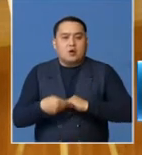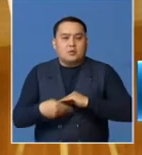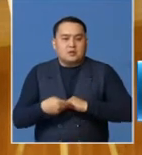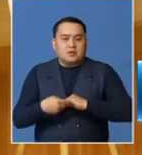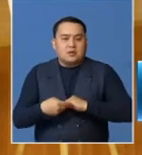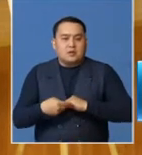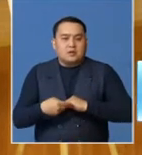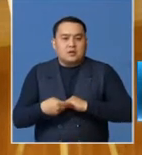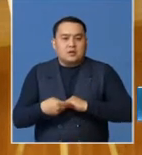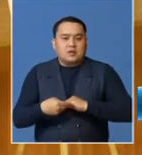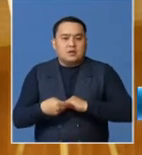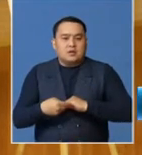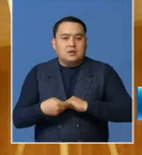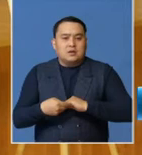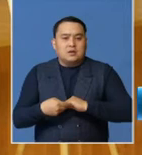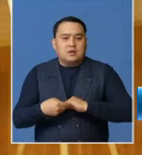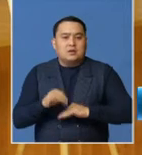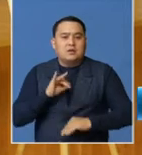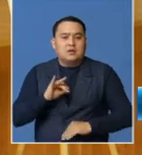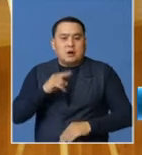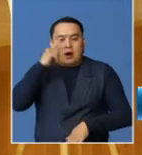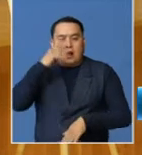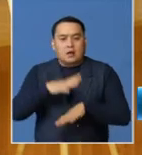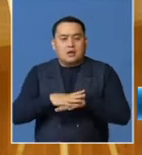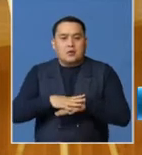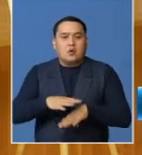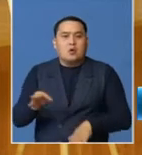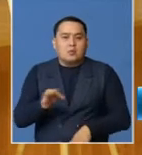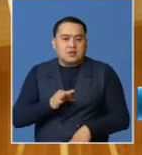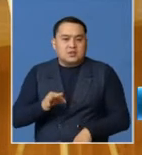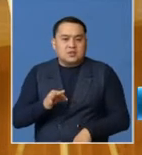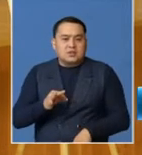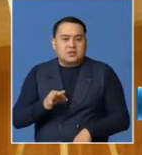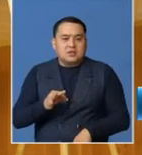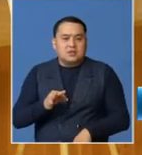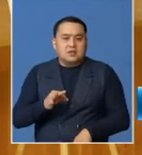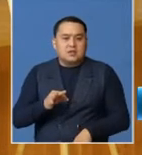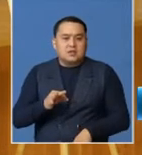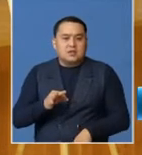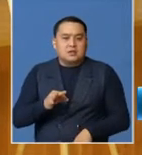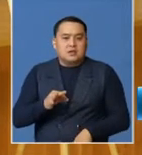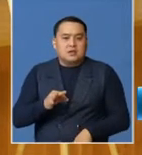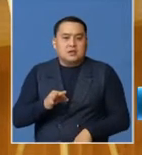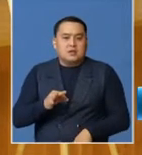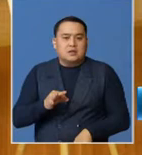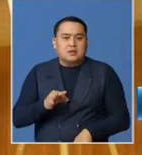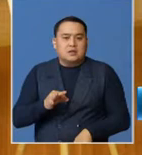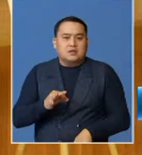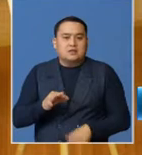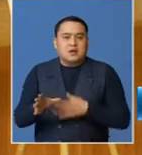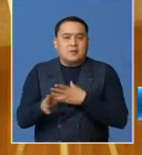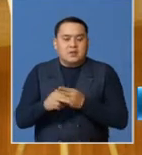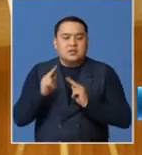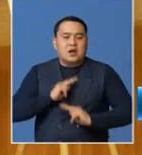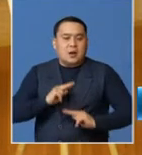господином Аликом Шпекбаевым и акимом Алматинской области Гавашем Баталовым о совместной